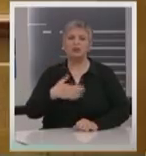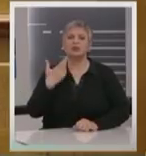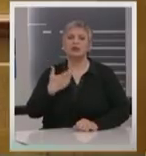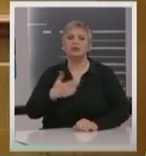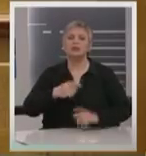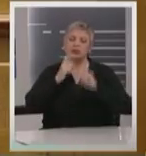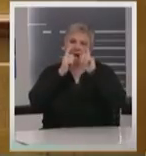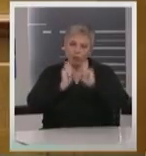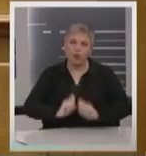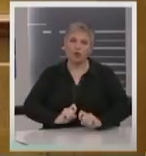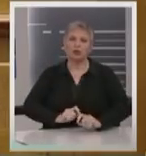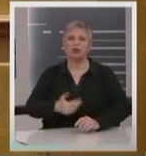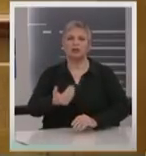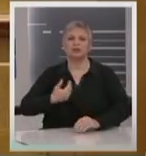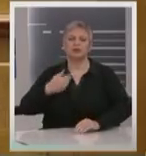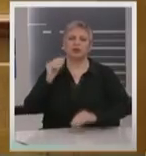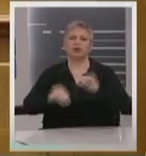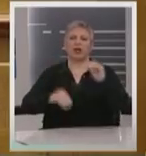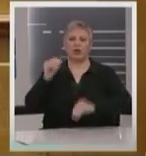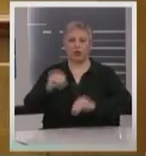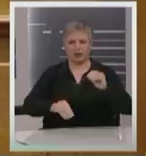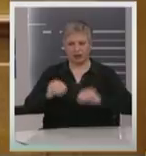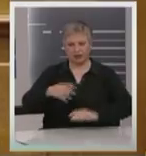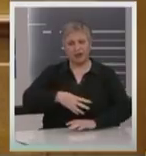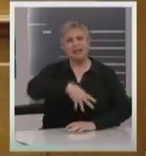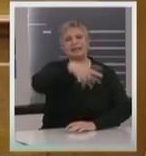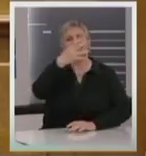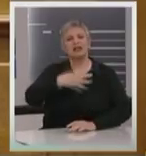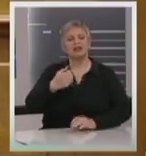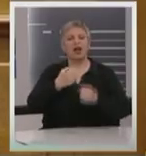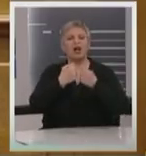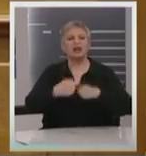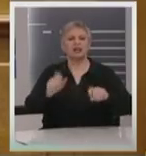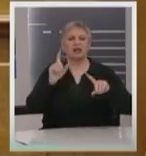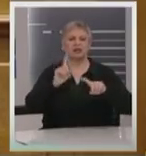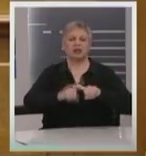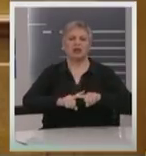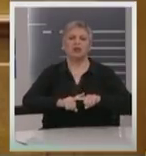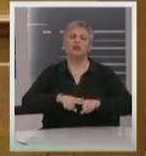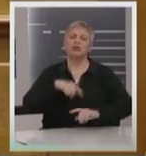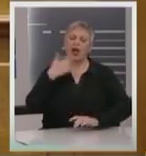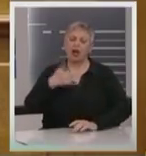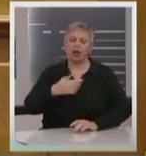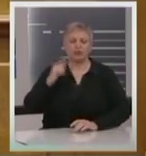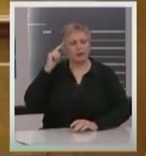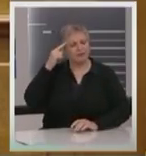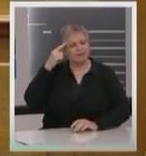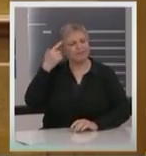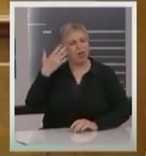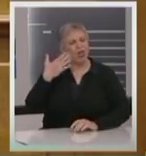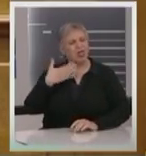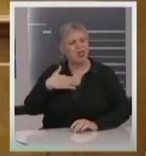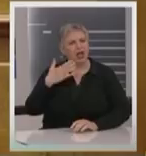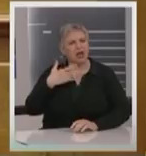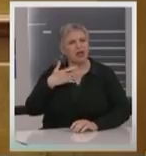εκλογές. Ο ΣΥΡΙΖΑ και η ΑΝΕΛ ματέωσαν από πρόθεση, από κομματική σκοπιμότητα, την